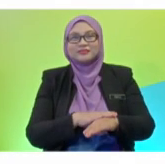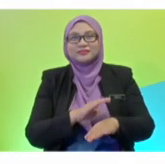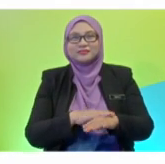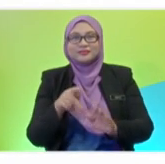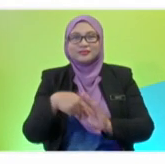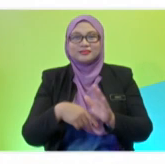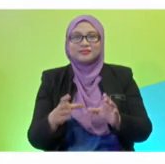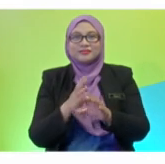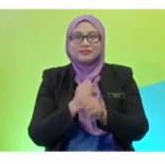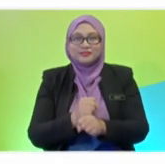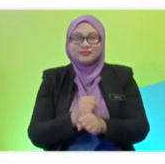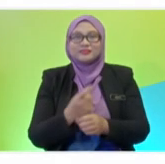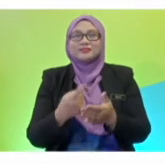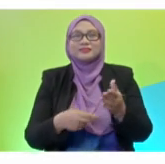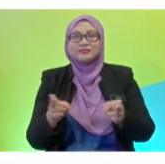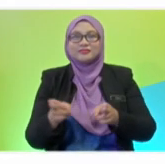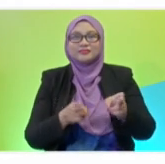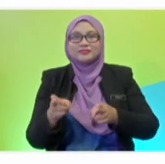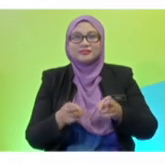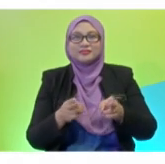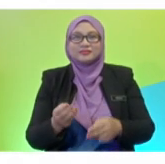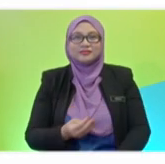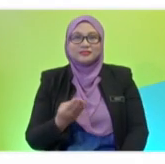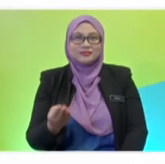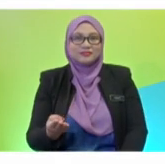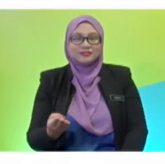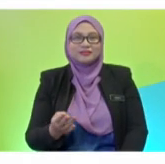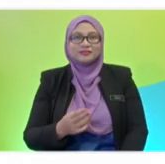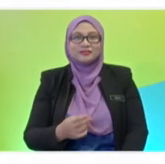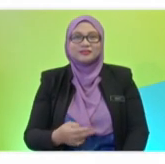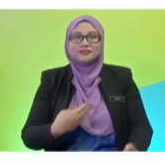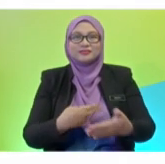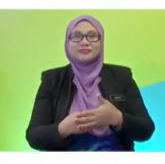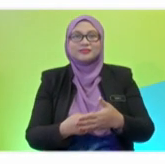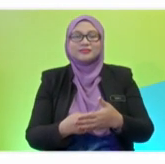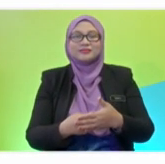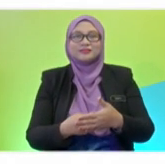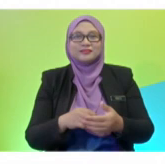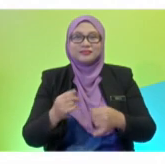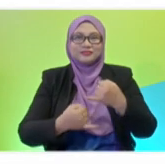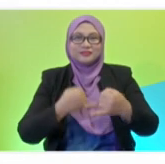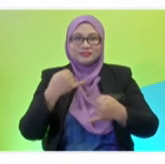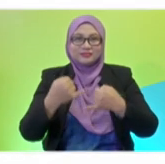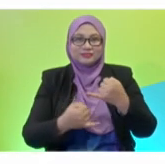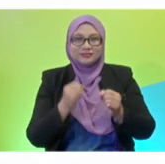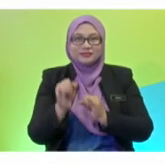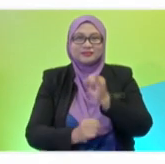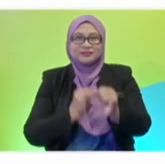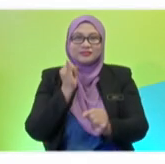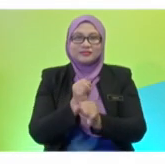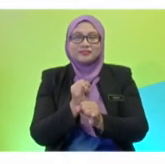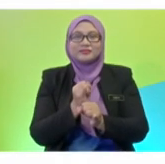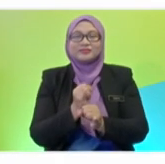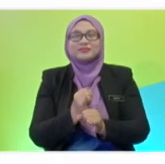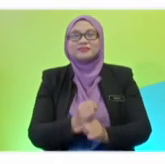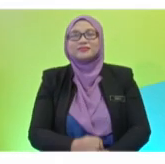anda apakah usaha beliau hingga berjaya pada peringkat akhir Bangsal berdasarkan empat gambar itu Sebagai panduan